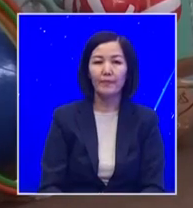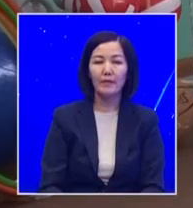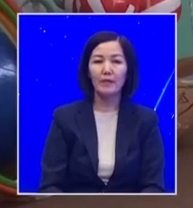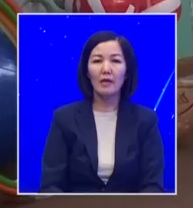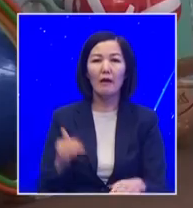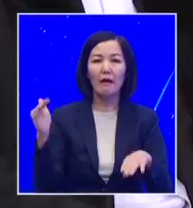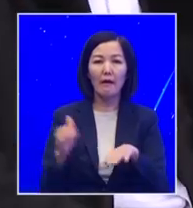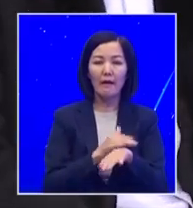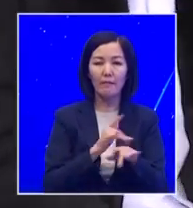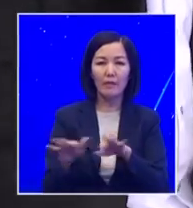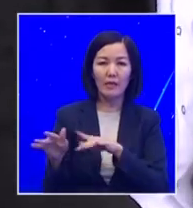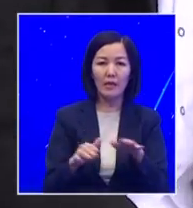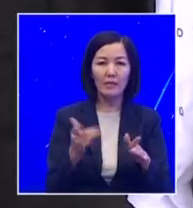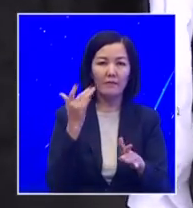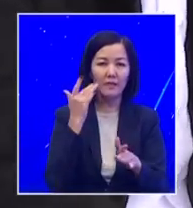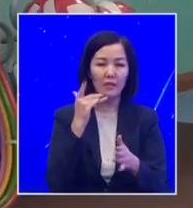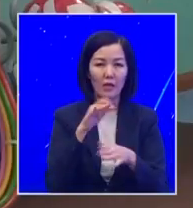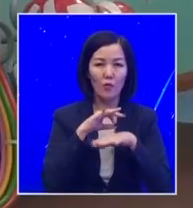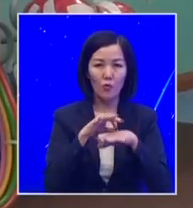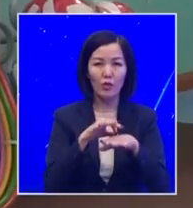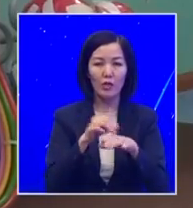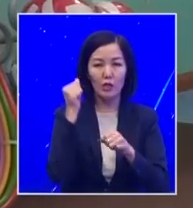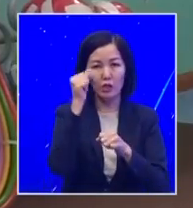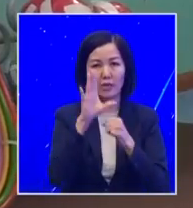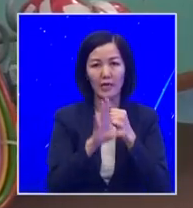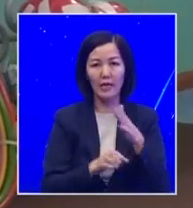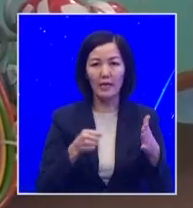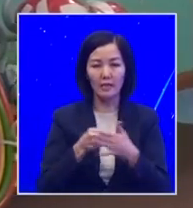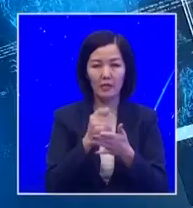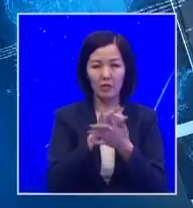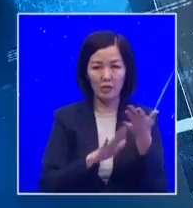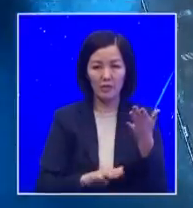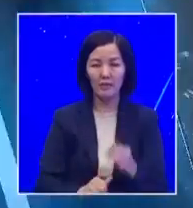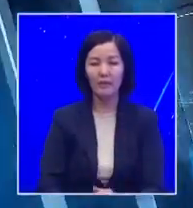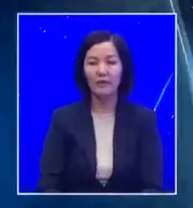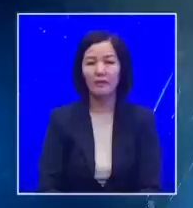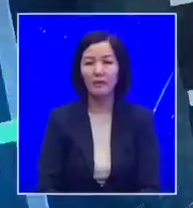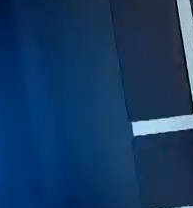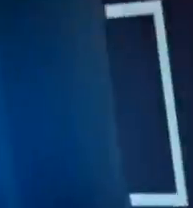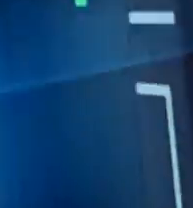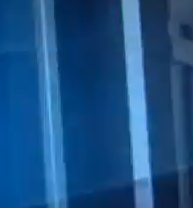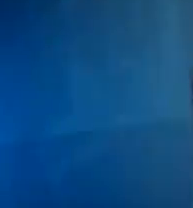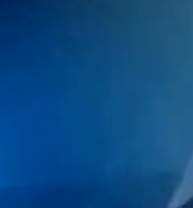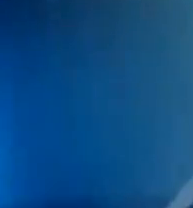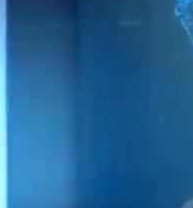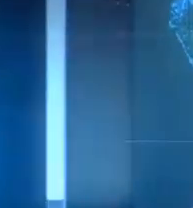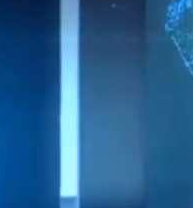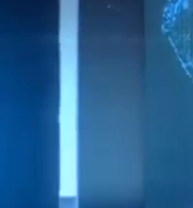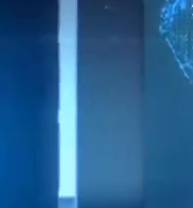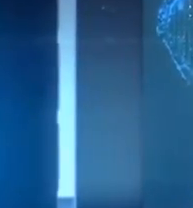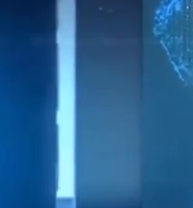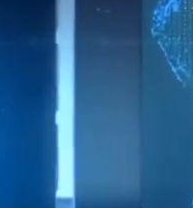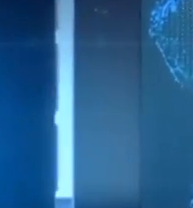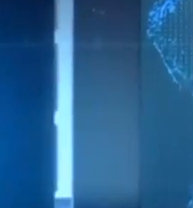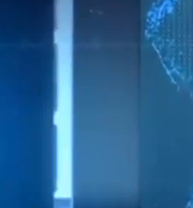мұндай қайырымдылық акциялары жиі өтіп тұрады. Жыл аяғына дейін жалғасатын болады. Жарқын Нұрланұлы, Абылай Құттықбай, Жетісу